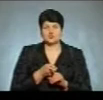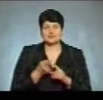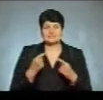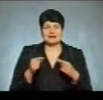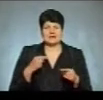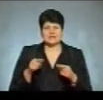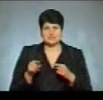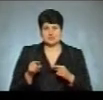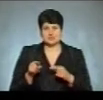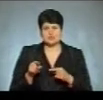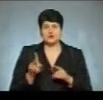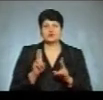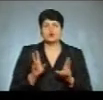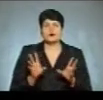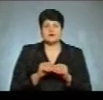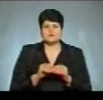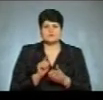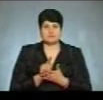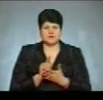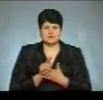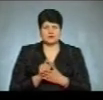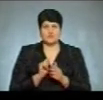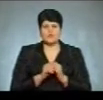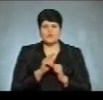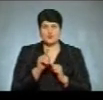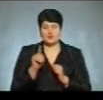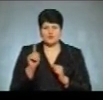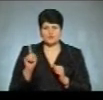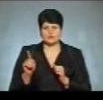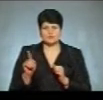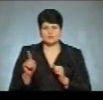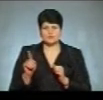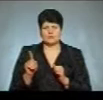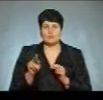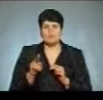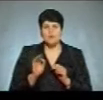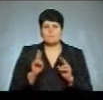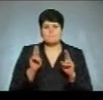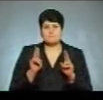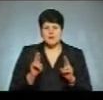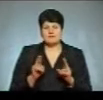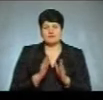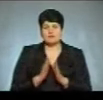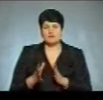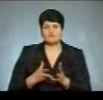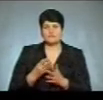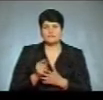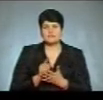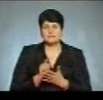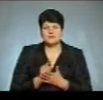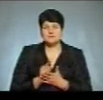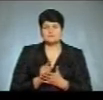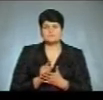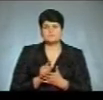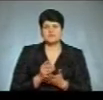інших, то разом з пенсією. Тобто це буде в кожну по правилах порядку виплати пенсій. Громадянам